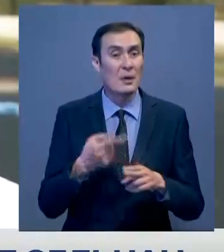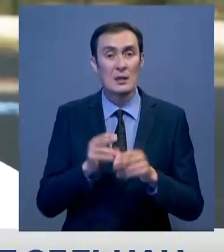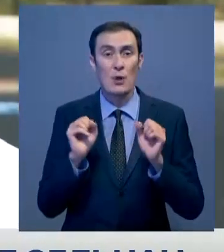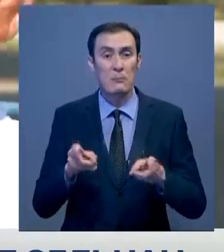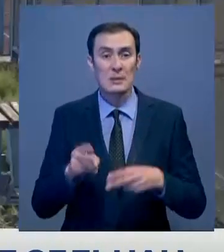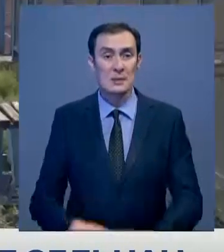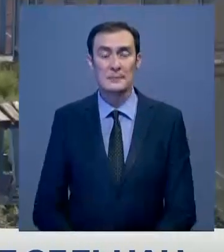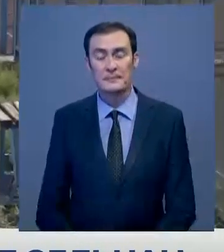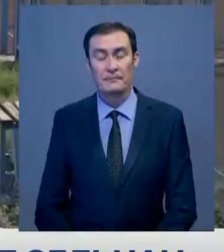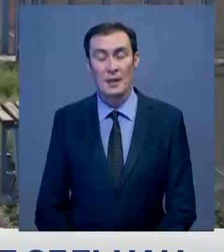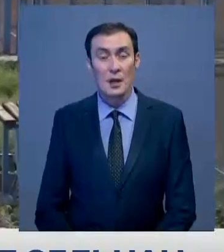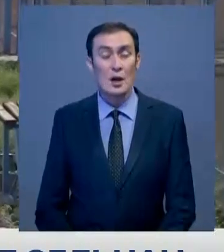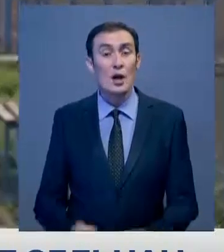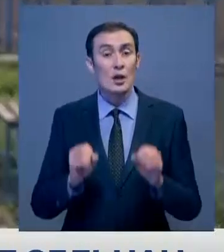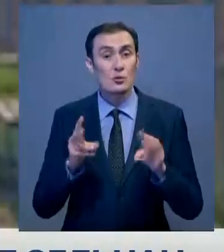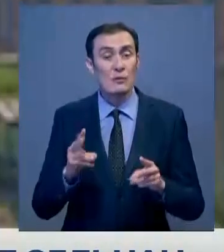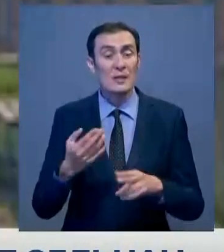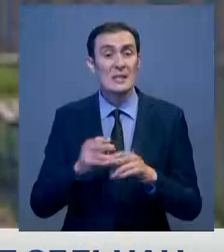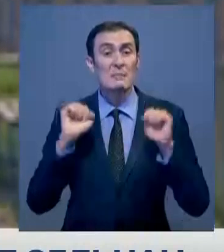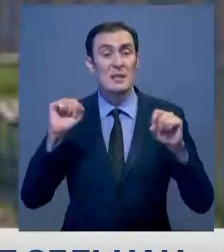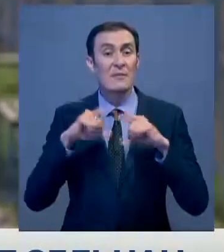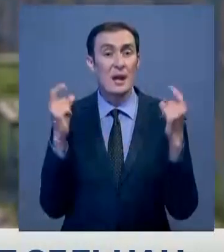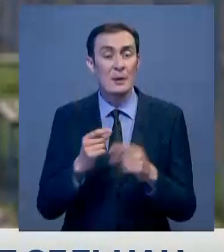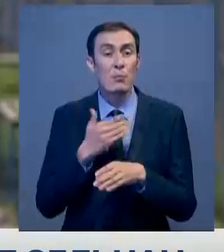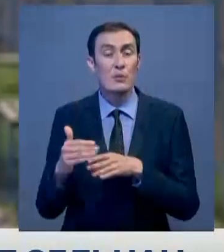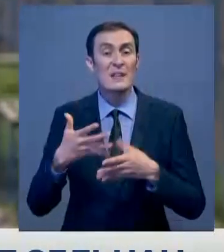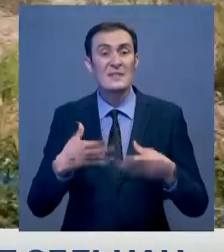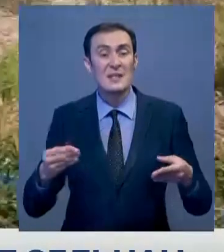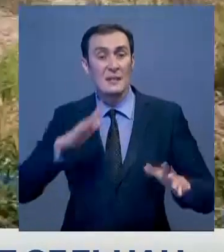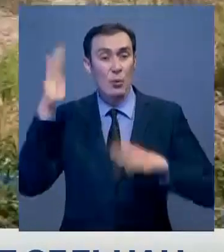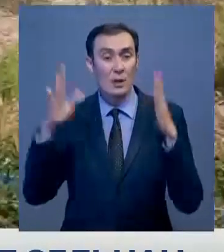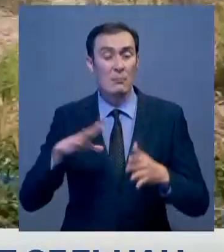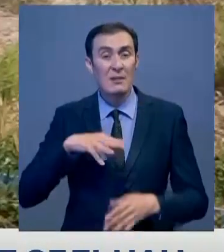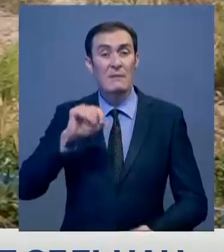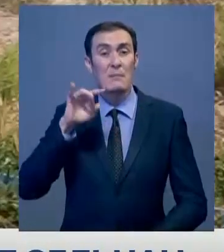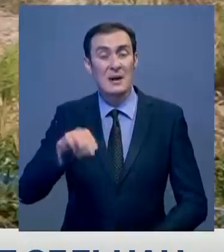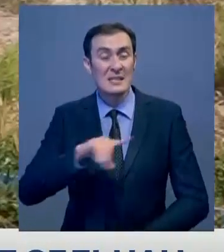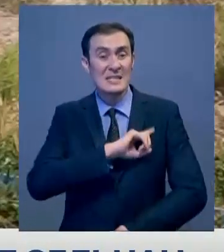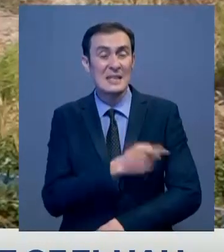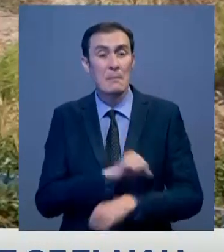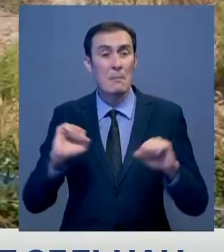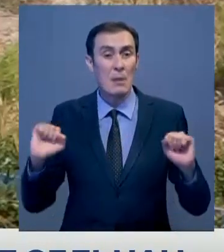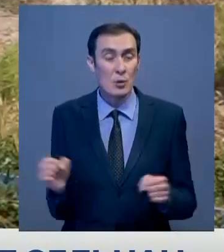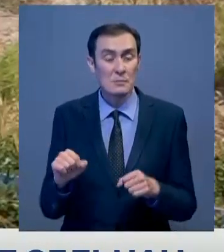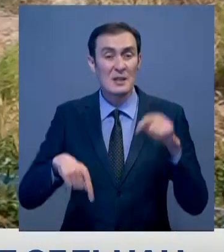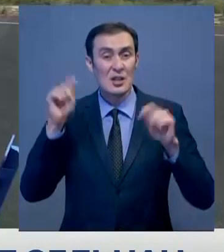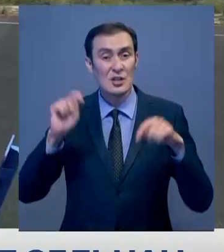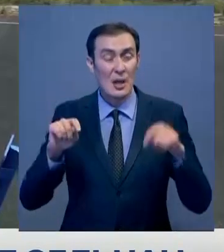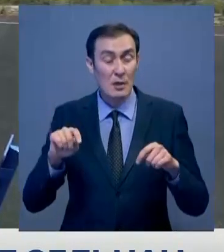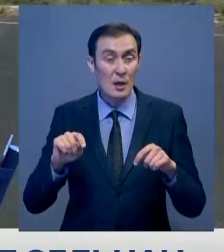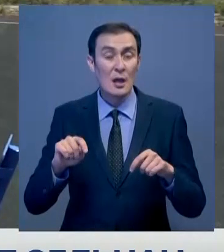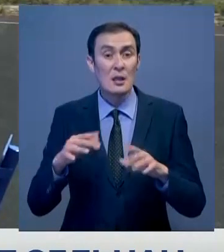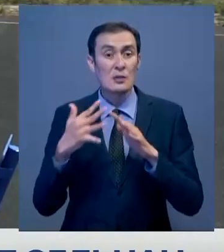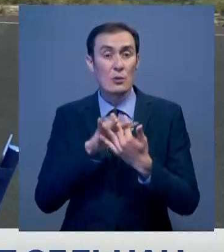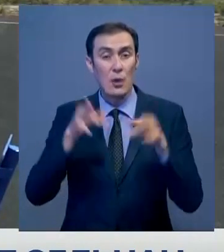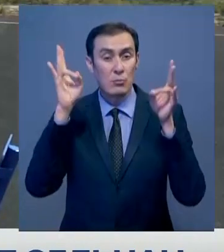Рискованно. Рискованным популярный спортобъект стал после весеннего урагана. В марте вслед за сильным морозом и проливным дождем на